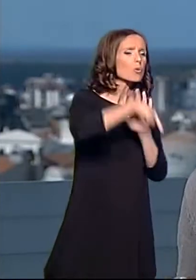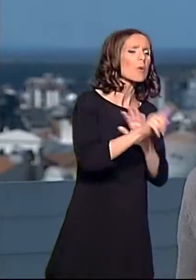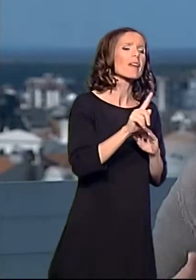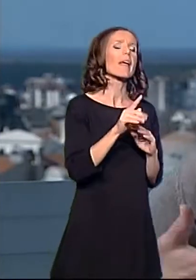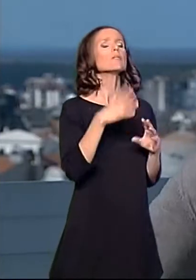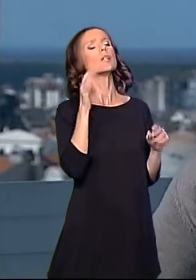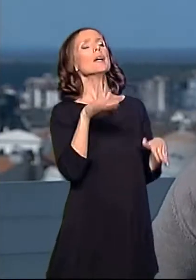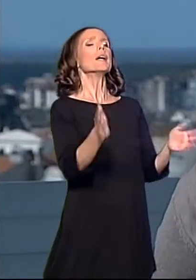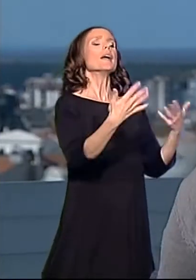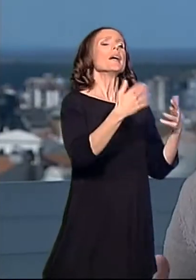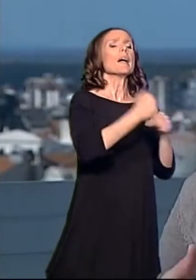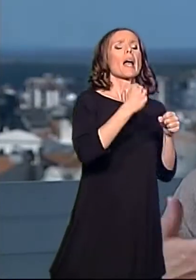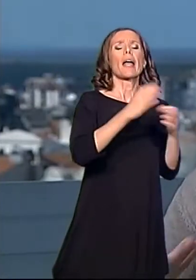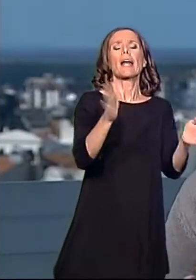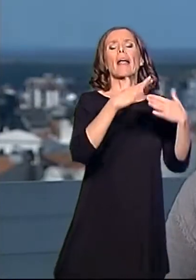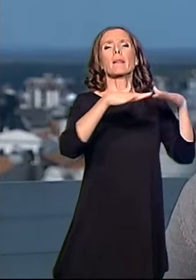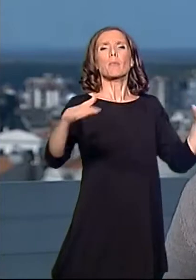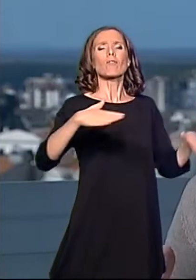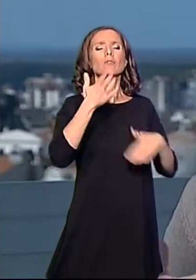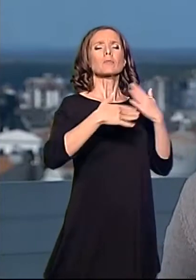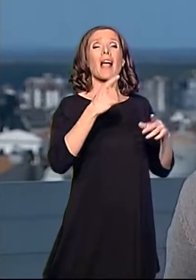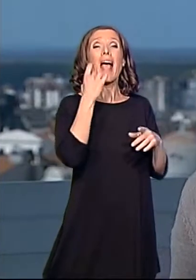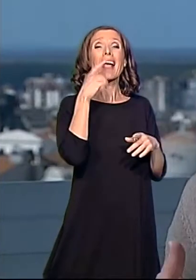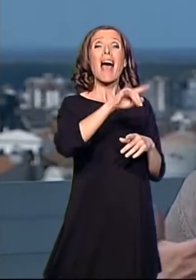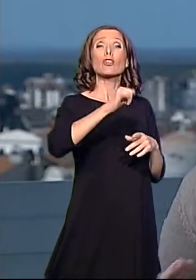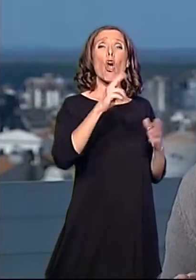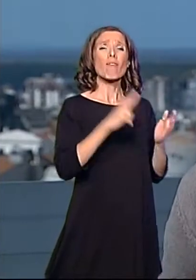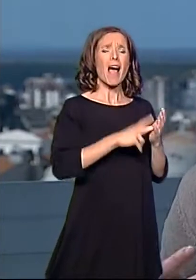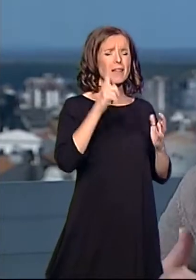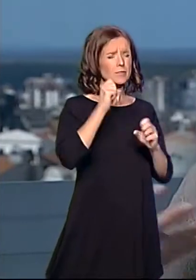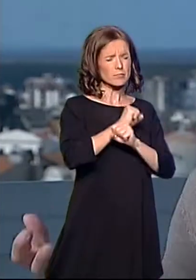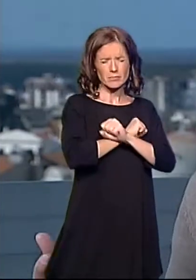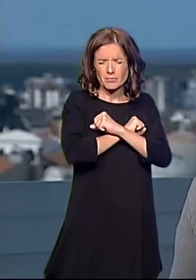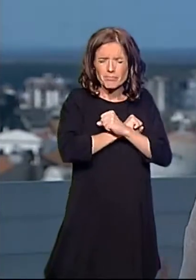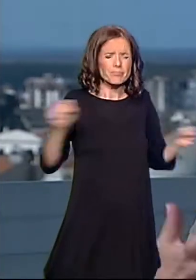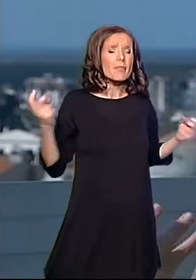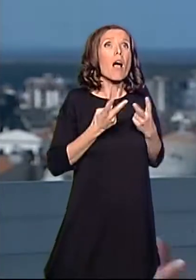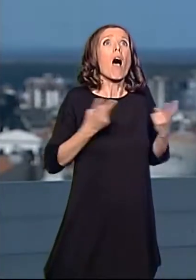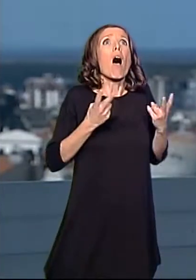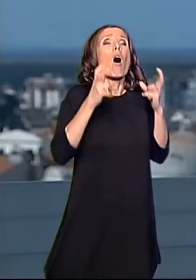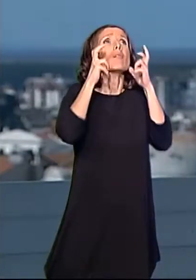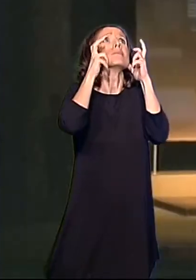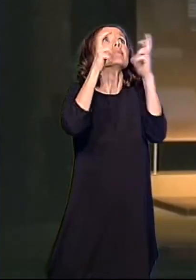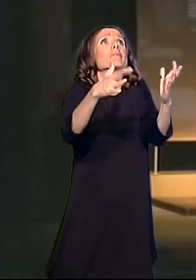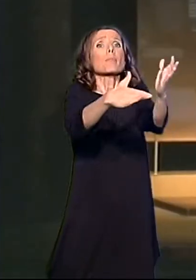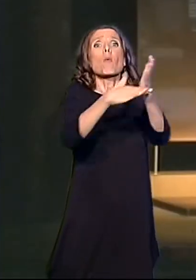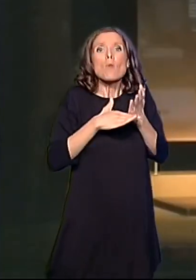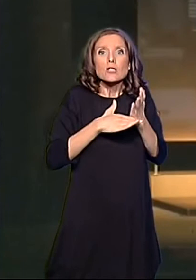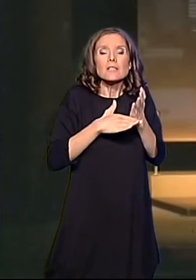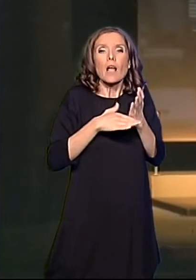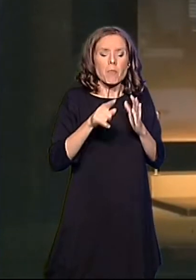dok prosto ne pukne Jovan i ne vikne u pomoć na neki svoj način.